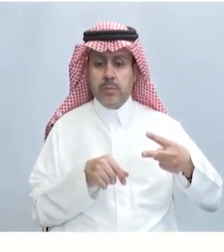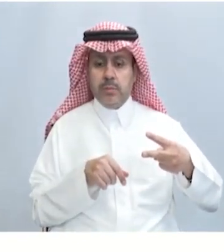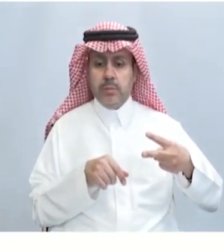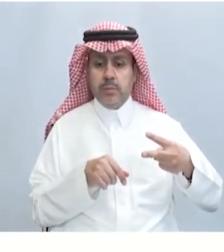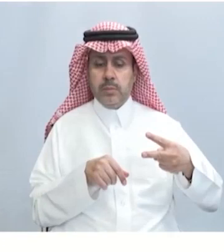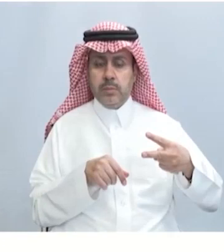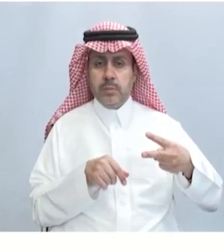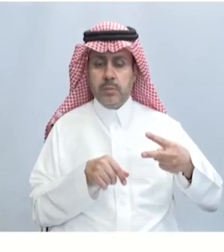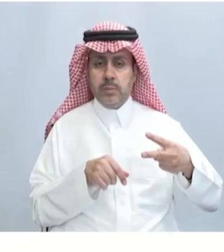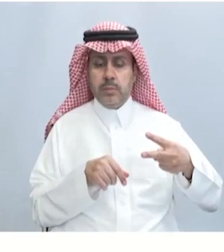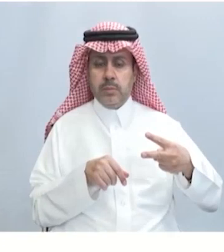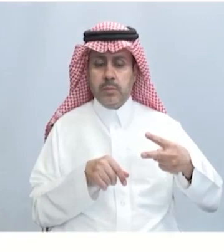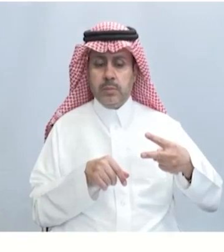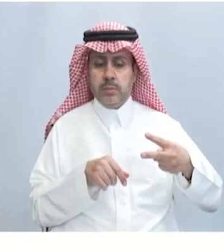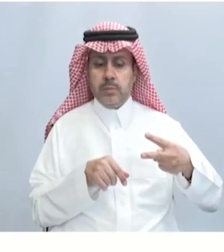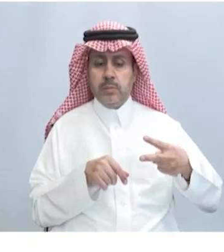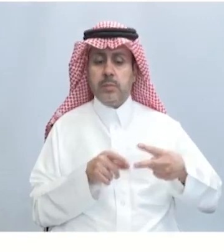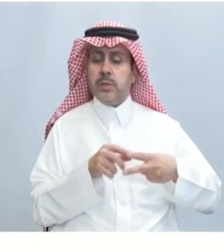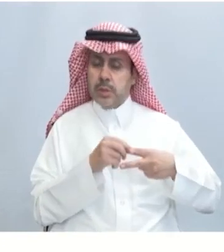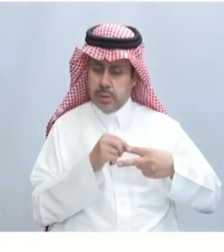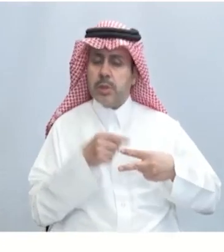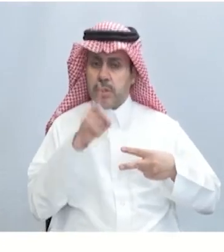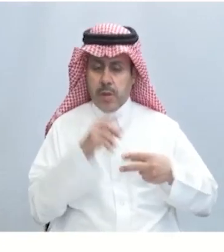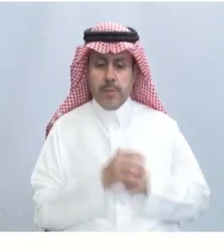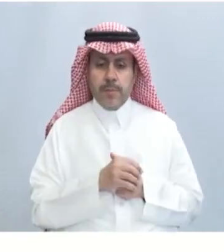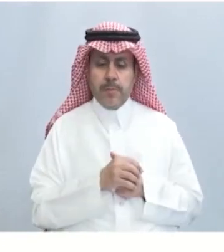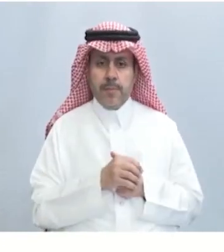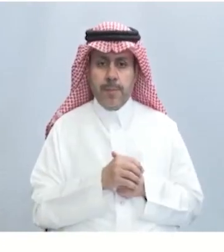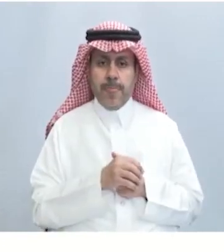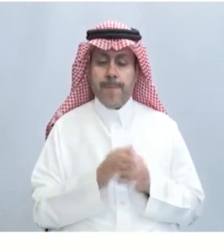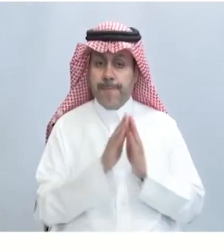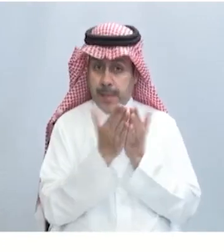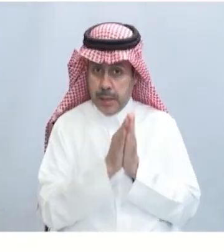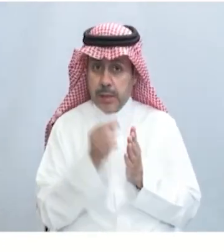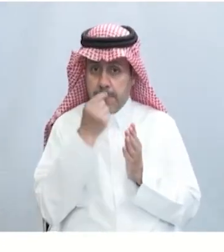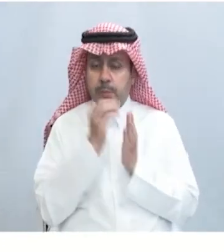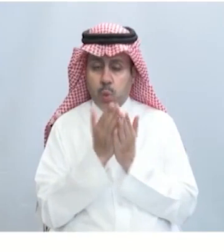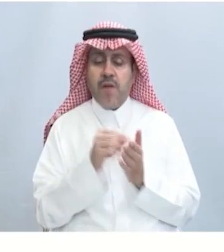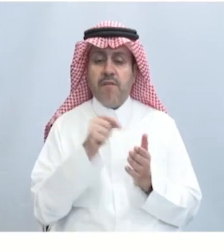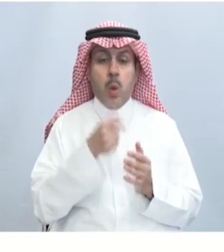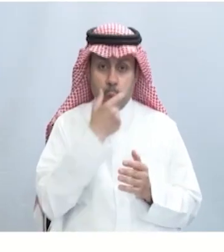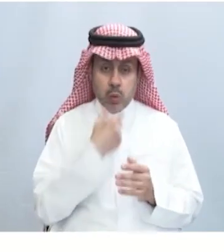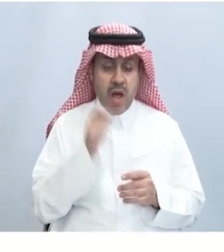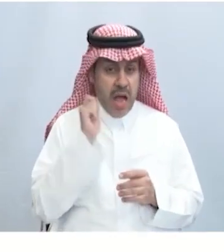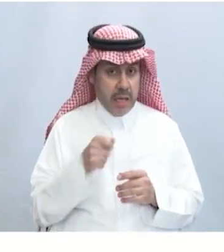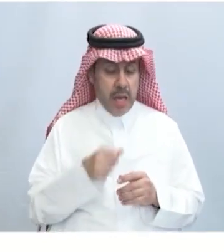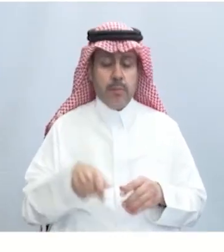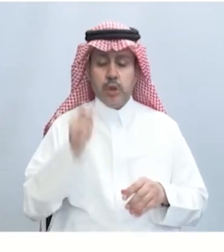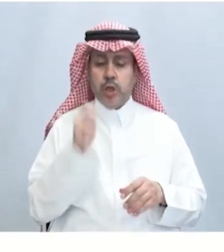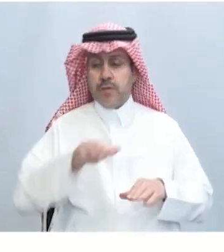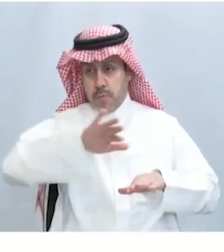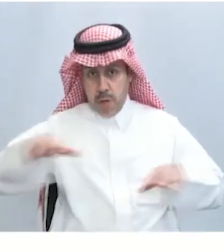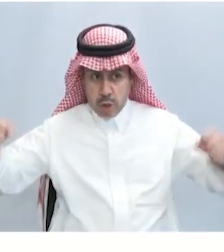رايكم بلا شك ان العباره صحيحه الكتاب والسنه مشتمل على احكام تفصل بين الناس فيما